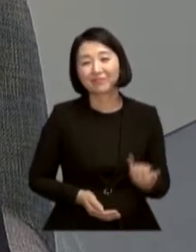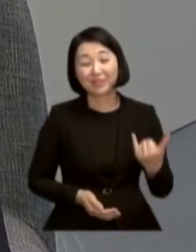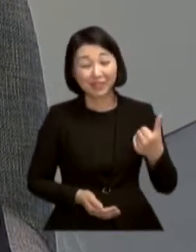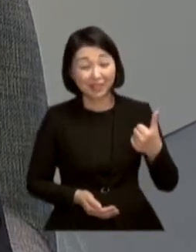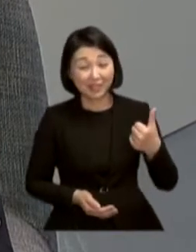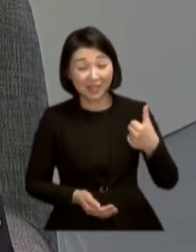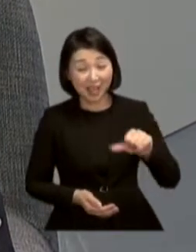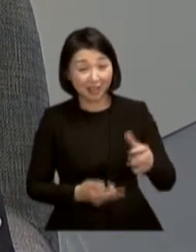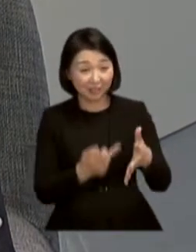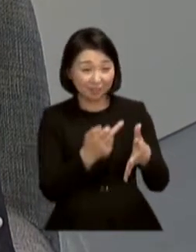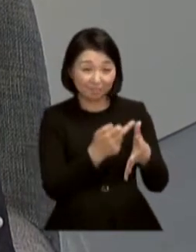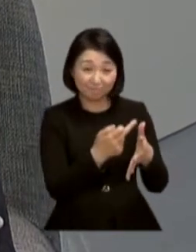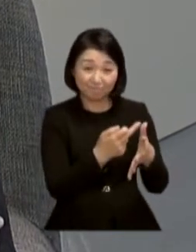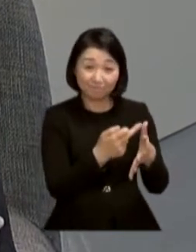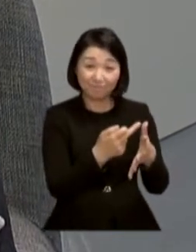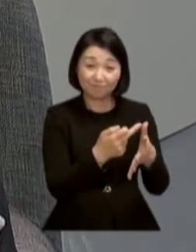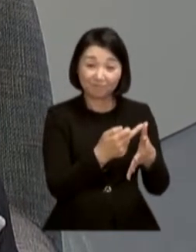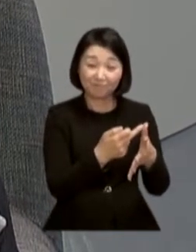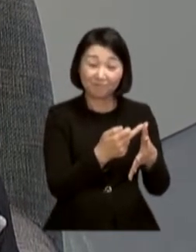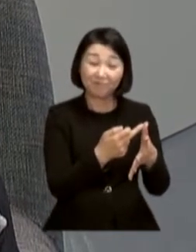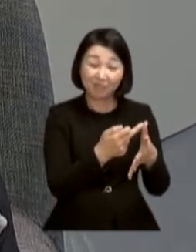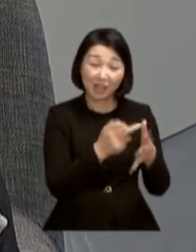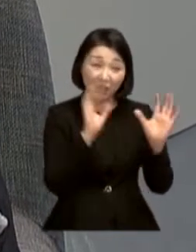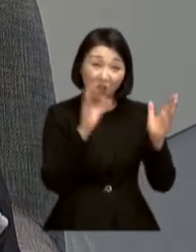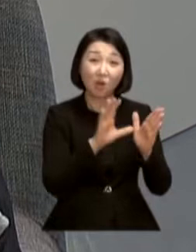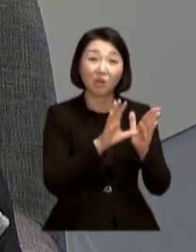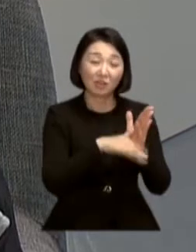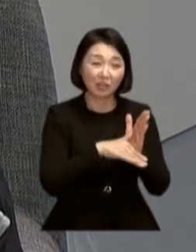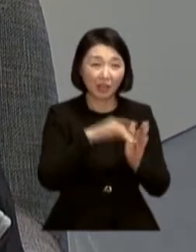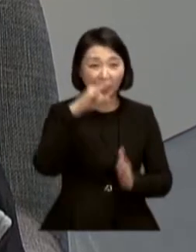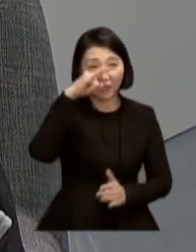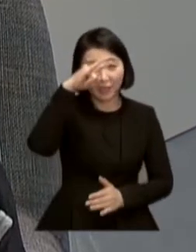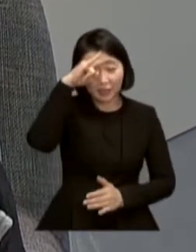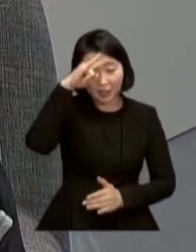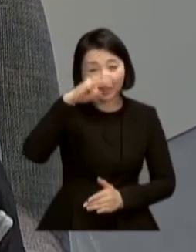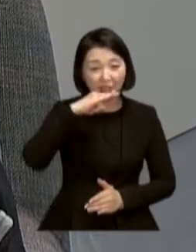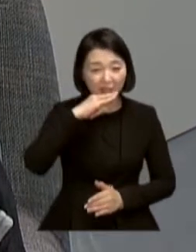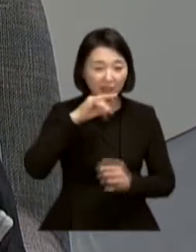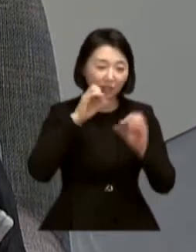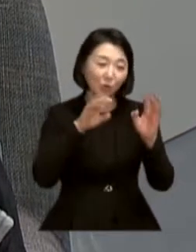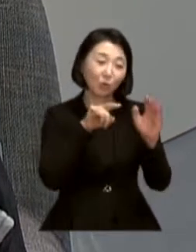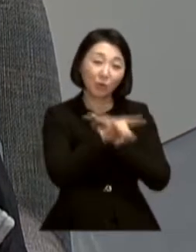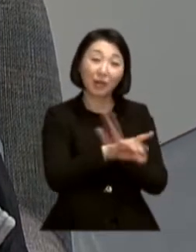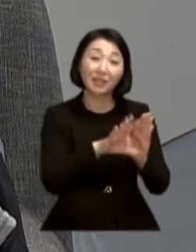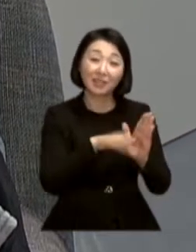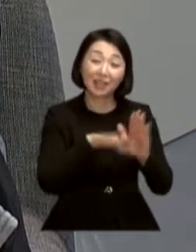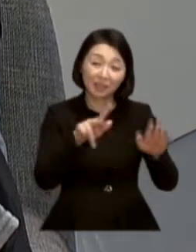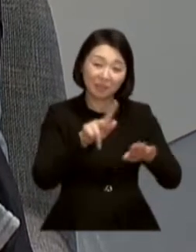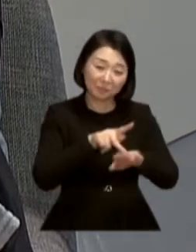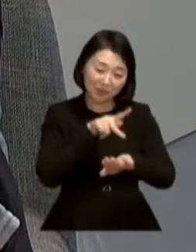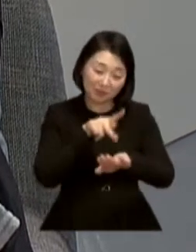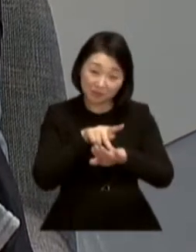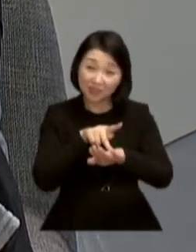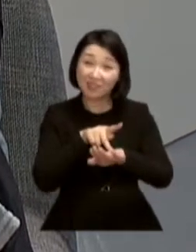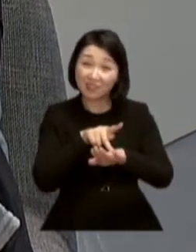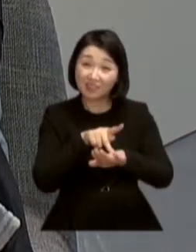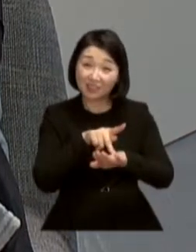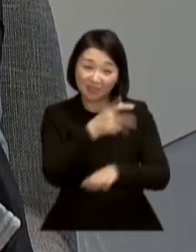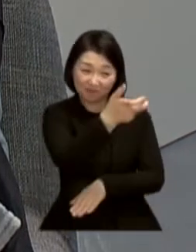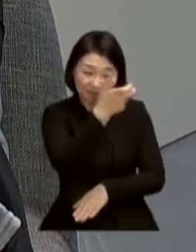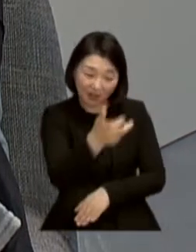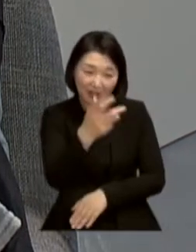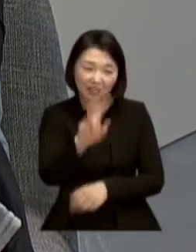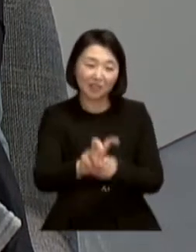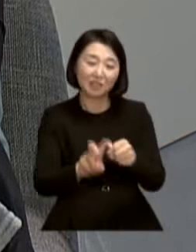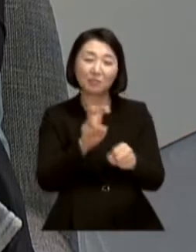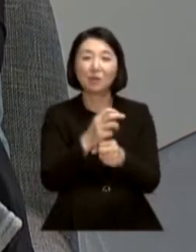우리 아들, 큰아들 세미가 어렸을 때, 아기 때 처음 카자흐스탄의 선교지로 가서 지금 필리핀까지 한 20년 동안